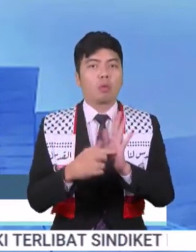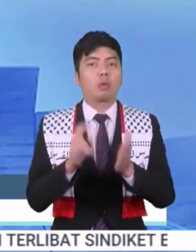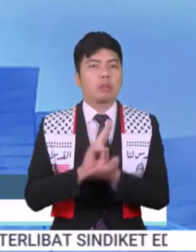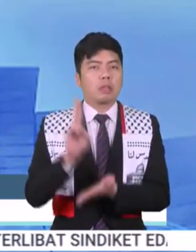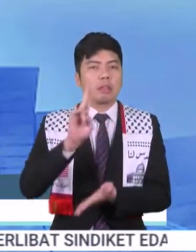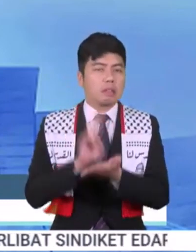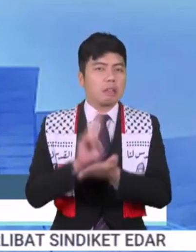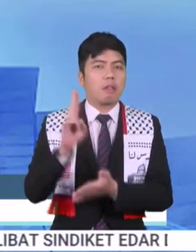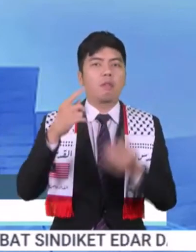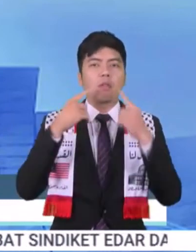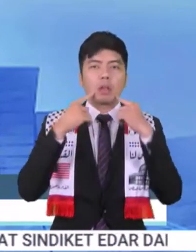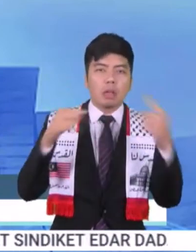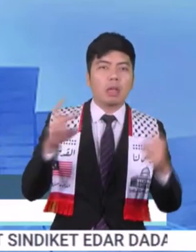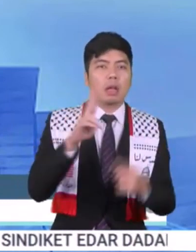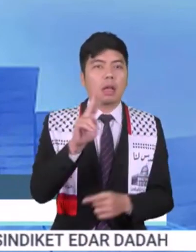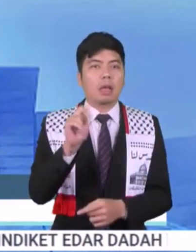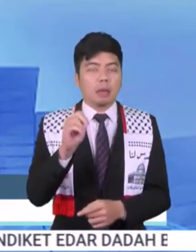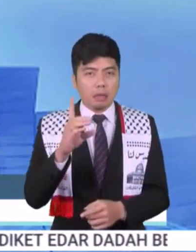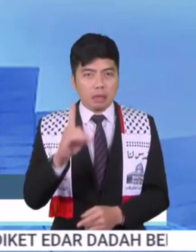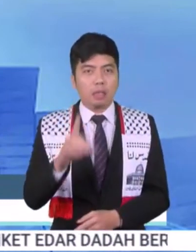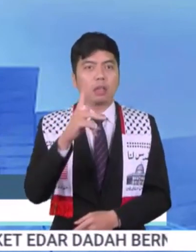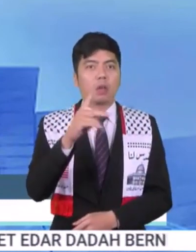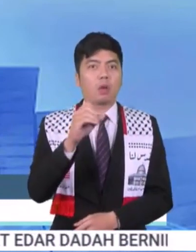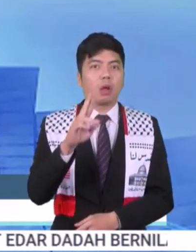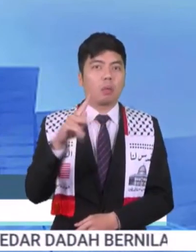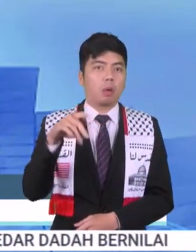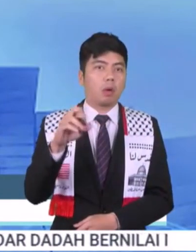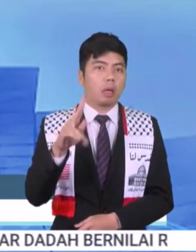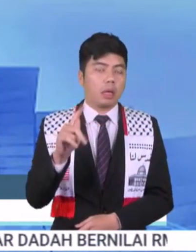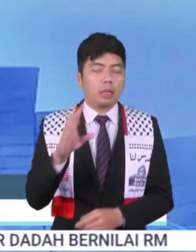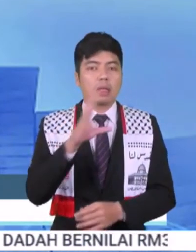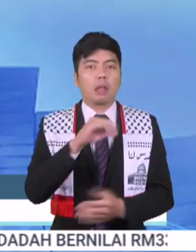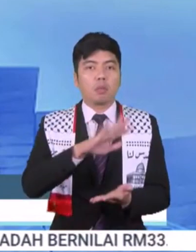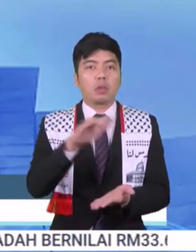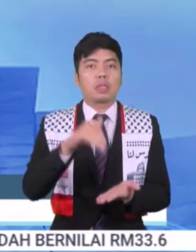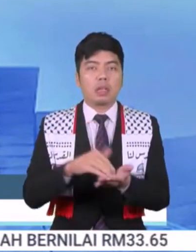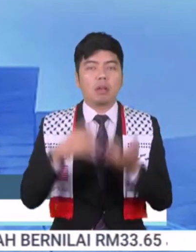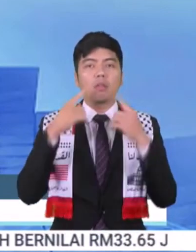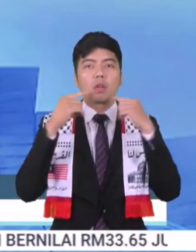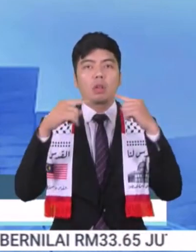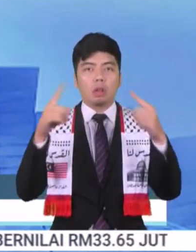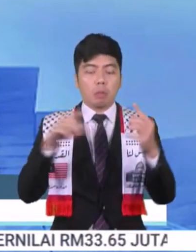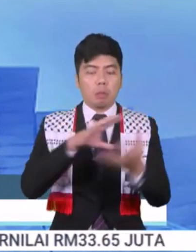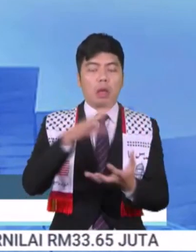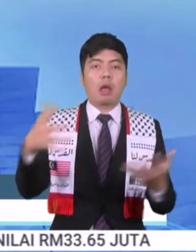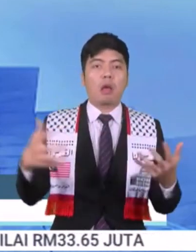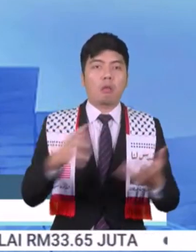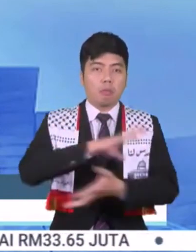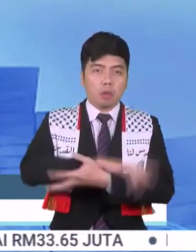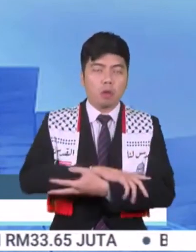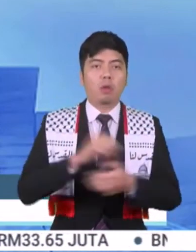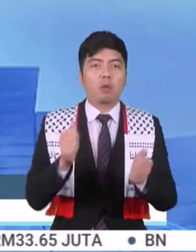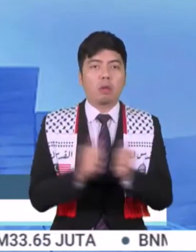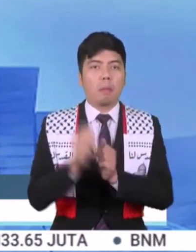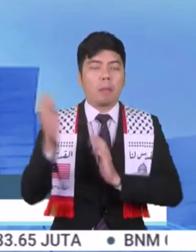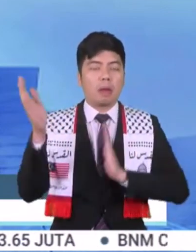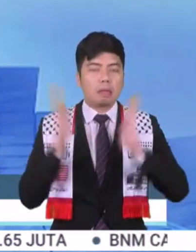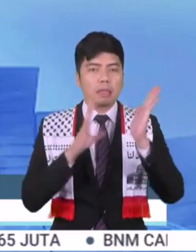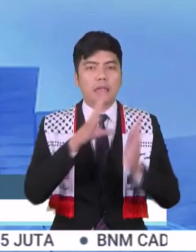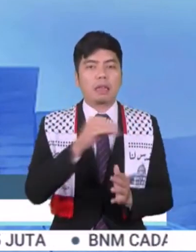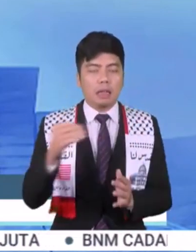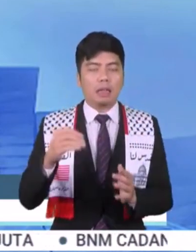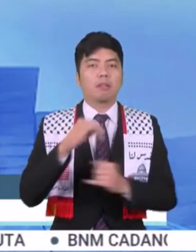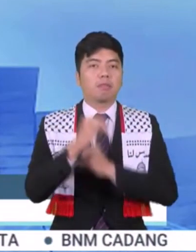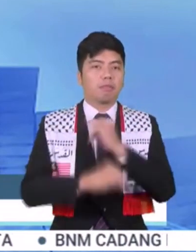universiti-universiti bertaraf dunia, R&D korporat dan pusat kecemerlangan dengan menggabungkan bakat Malaysia dan antarabangsa yang